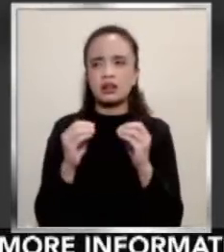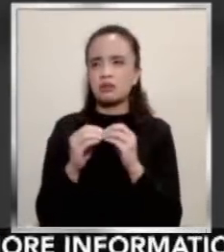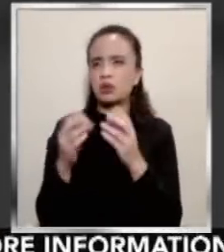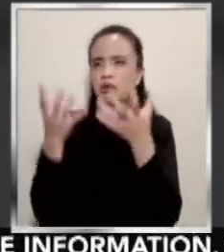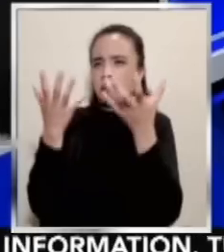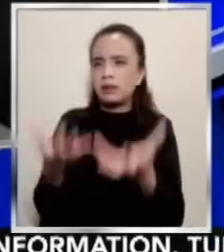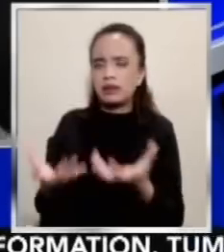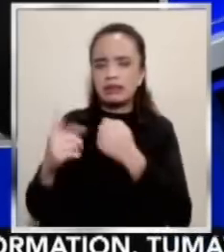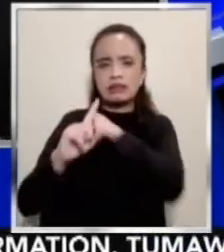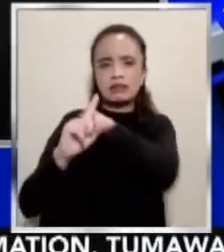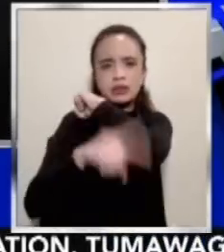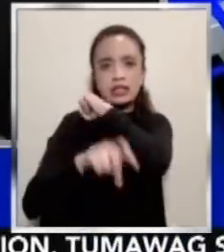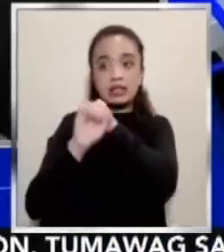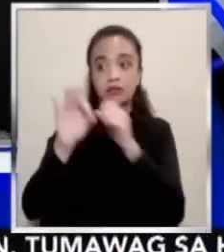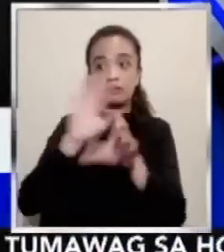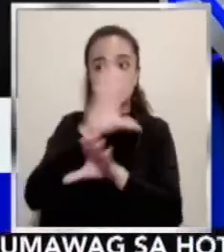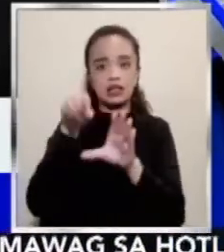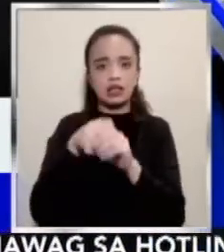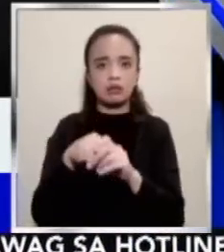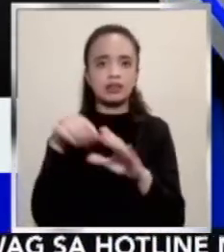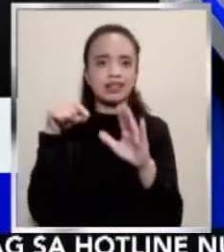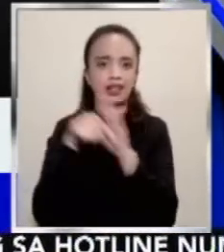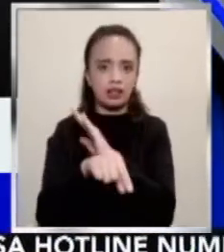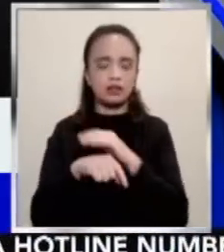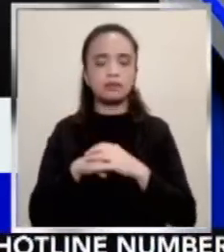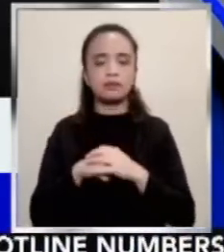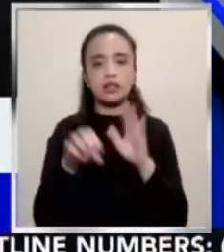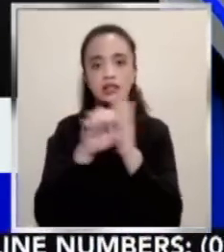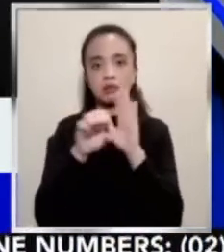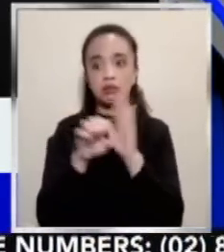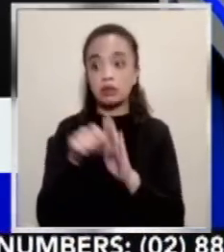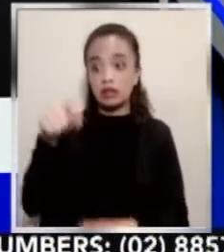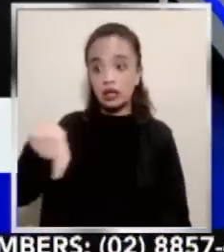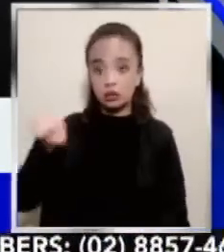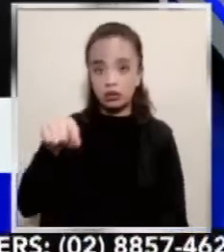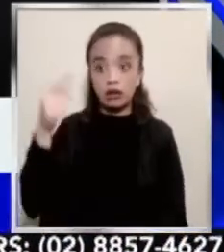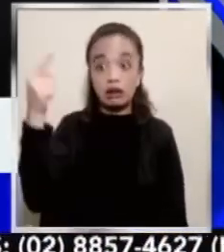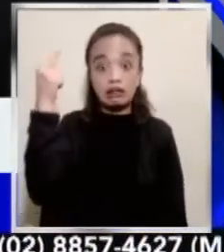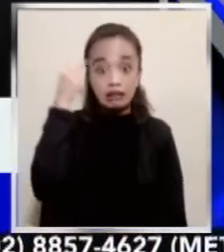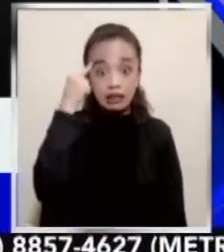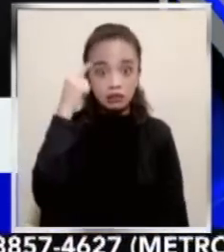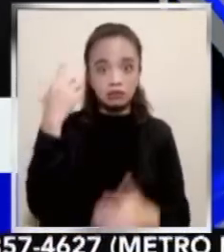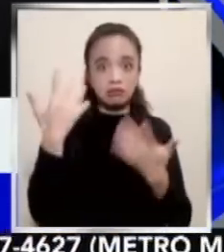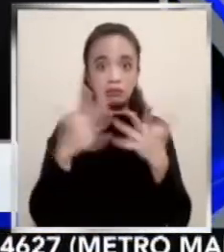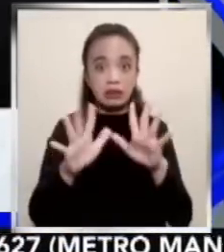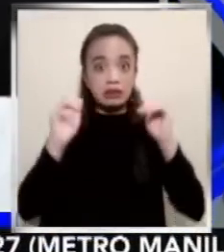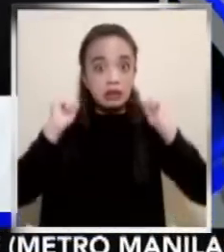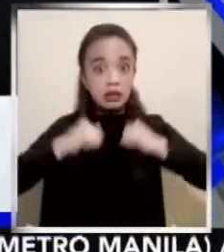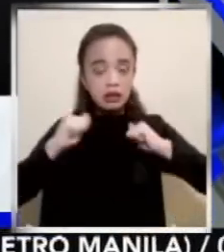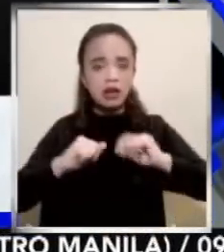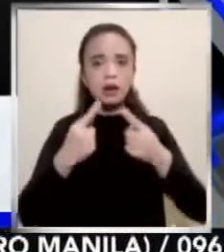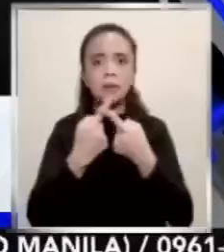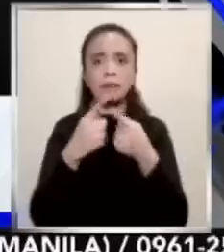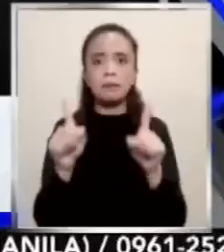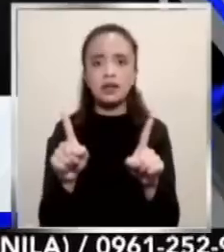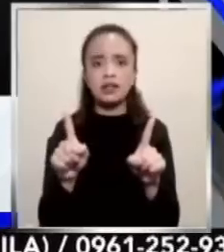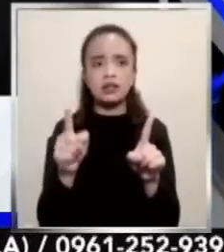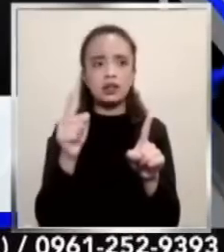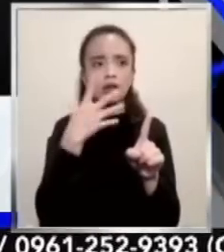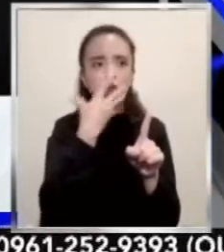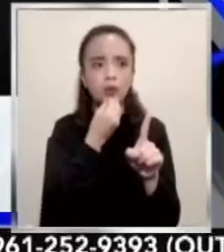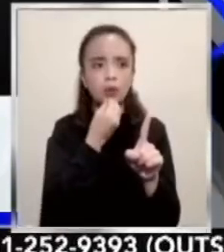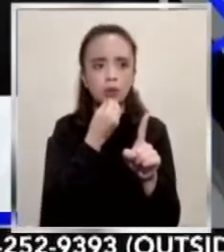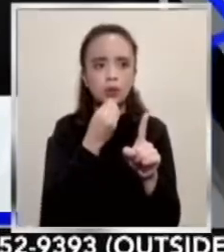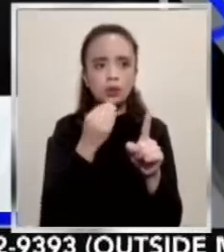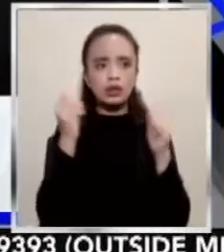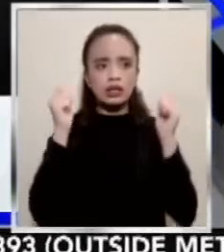kasamang homicide. Kagaya ng nangyari nito, akala nila nagkasundo na. Yung pala, yung humaharap na nakikipag-settle, hindi siya